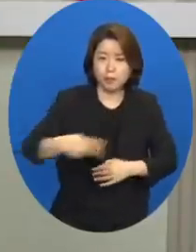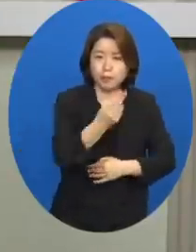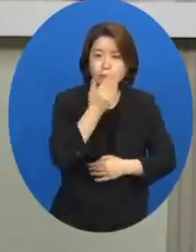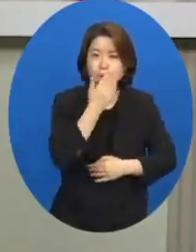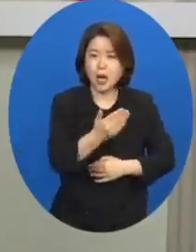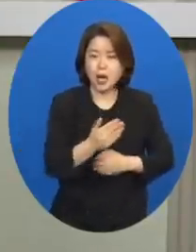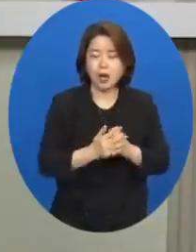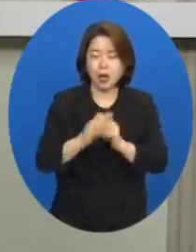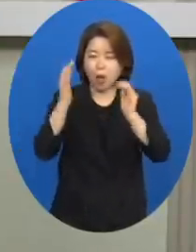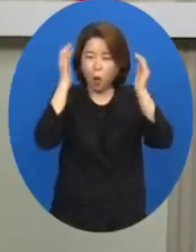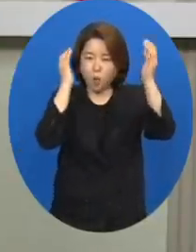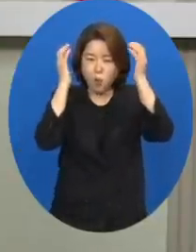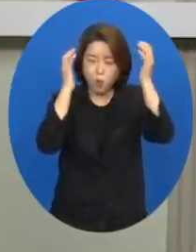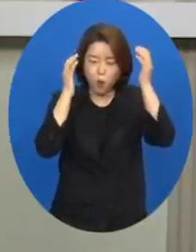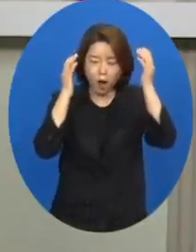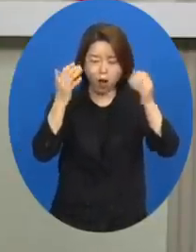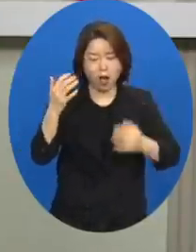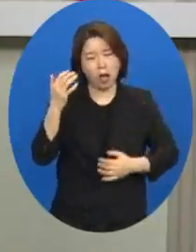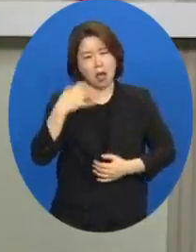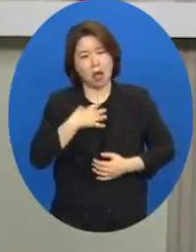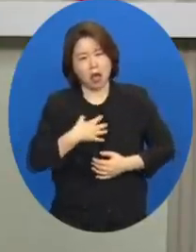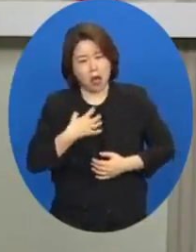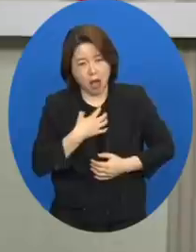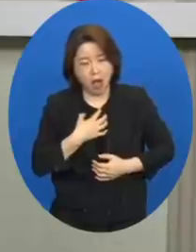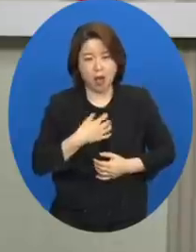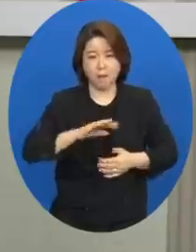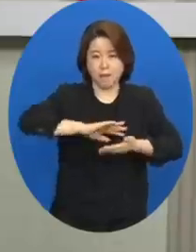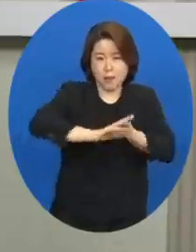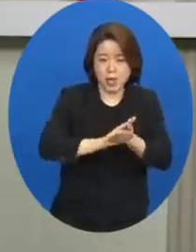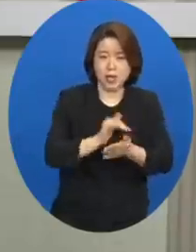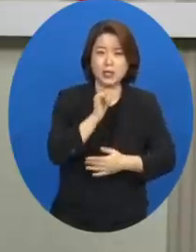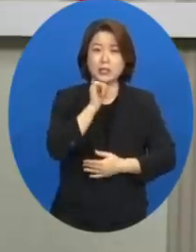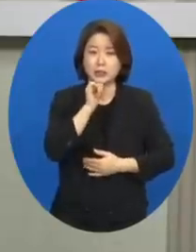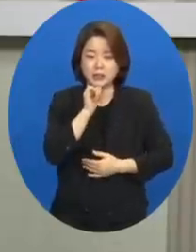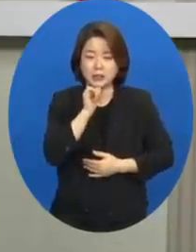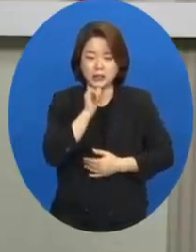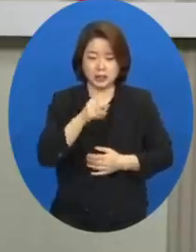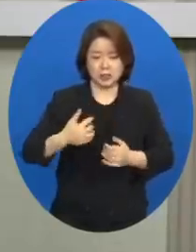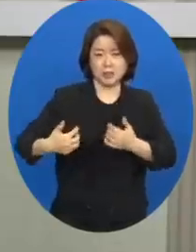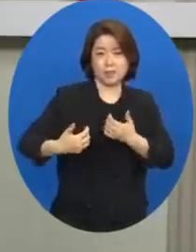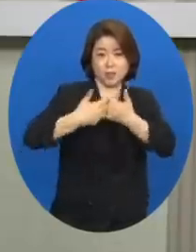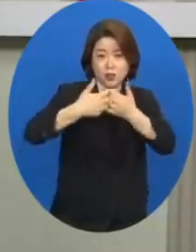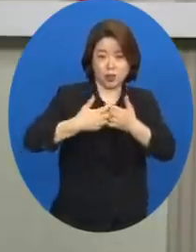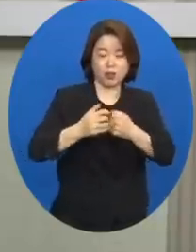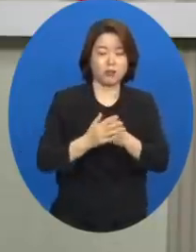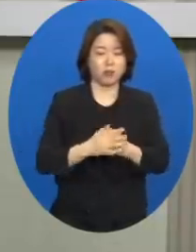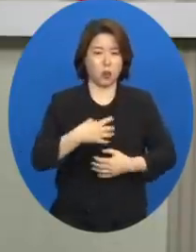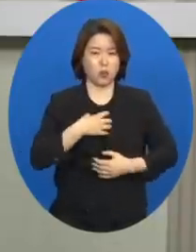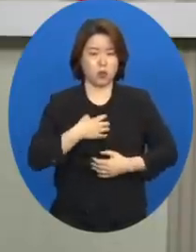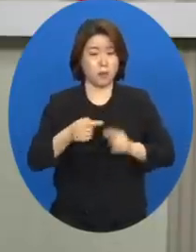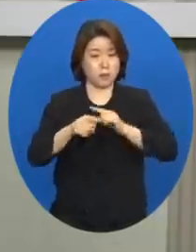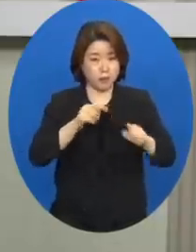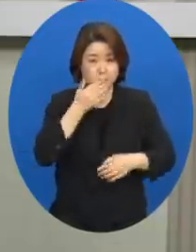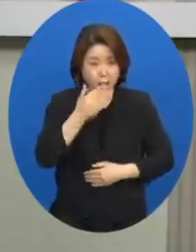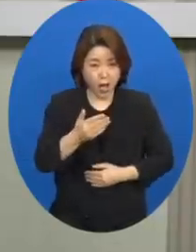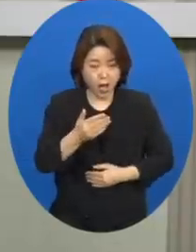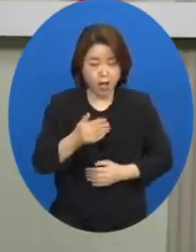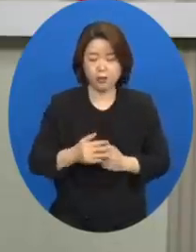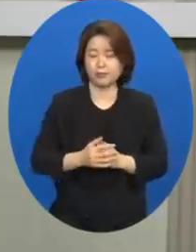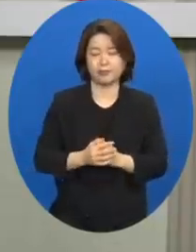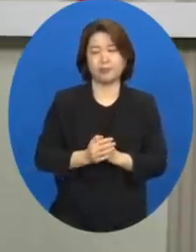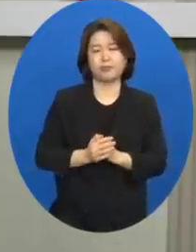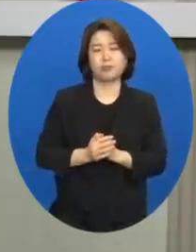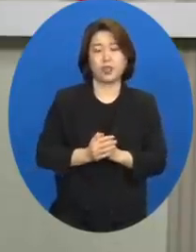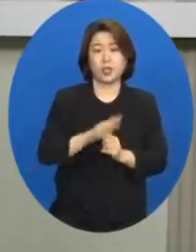환란이 나 본건 아 박해 나 기근이나 적신 이나 위험이 냐 가랴 3